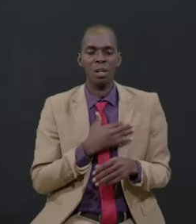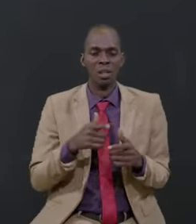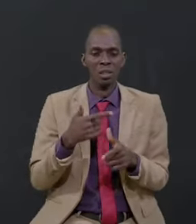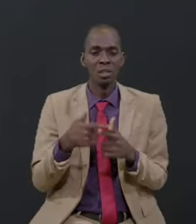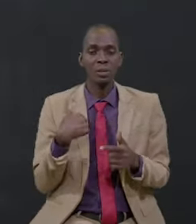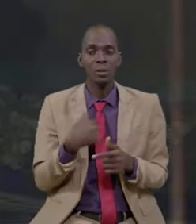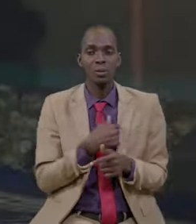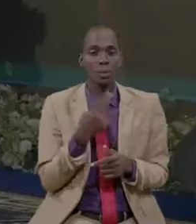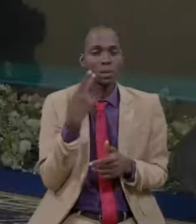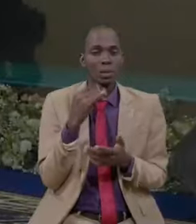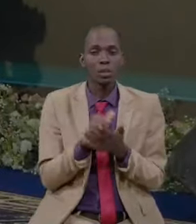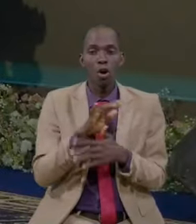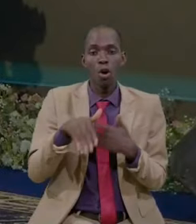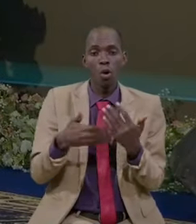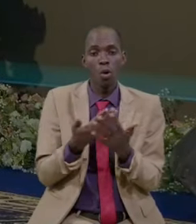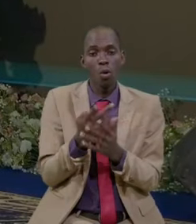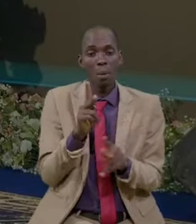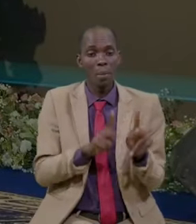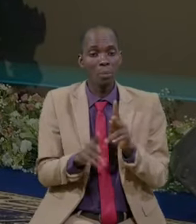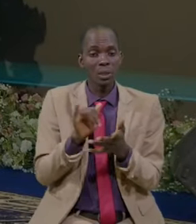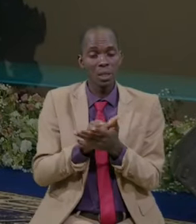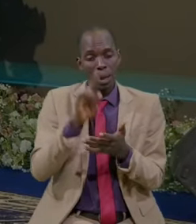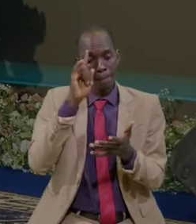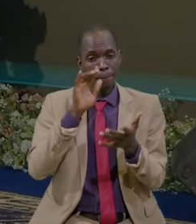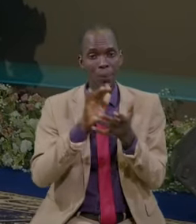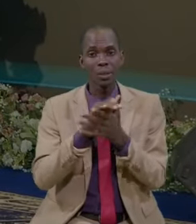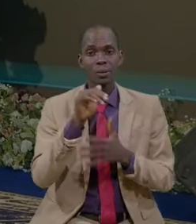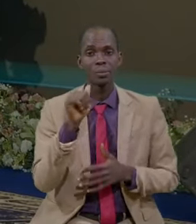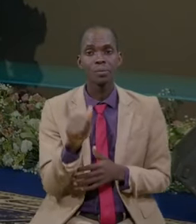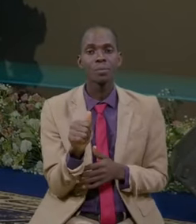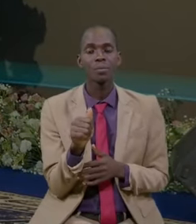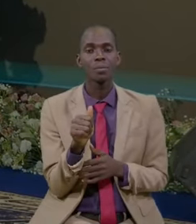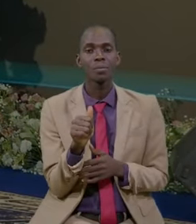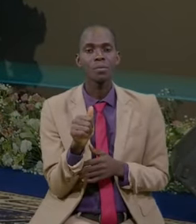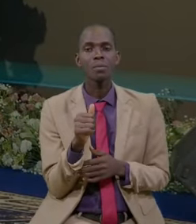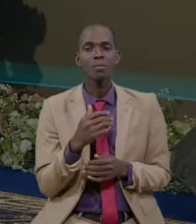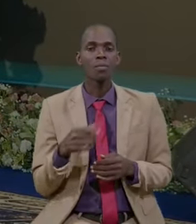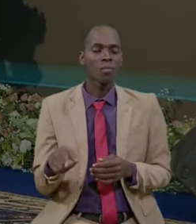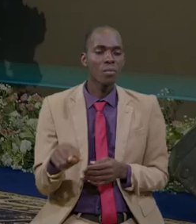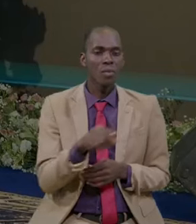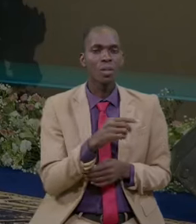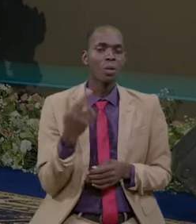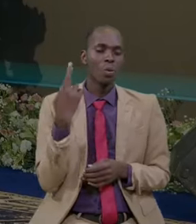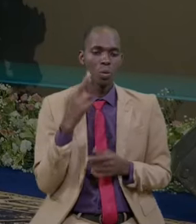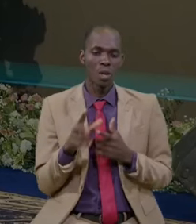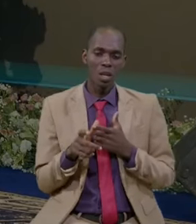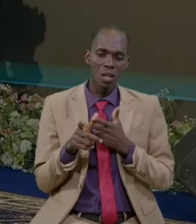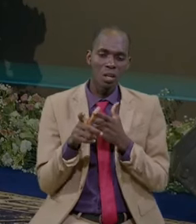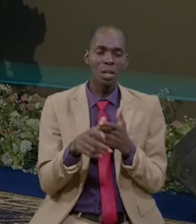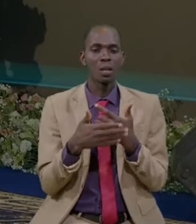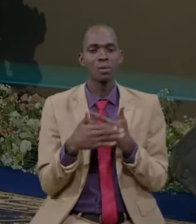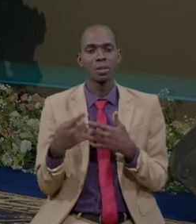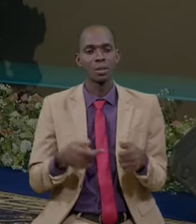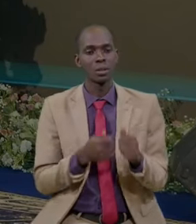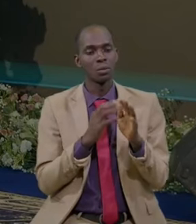tous ces gens-là qui ont cru, on n'a pas couru après eux. C'est eux qui couraient après les apôtres. Et ils étaient